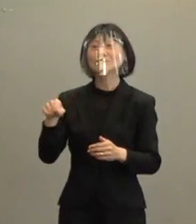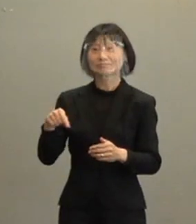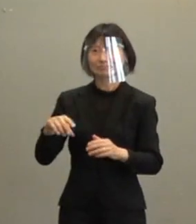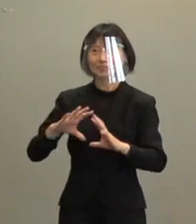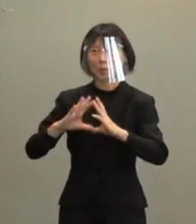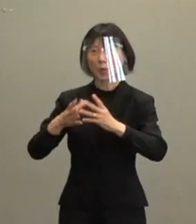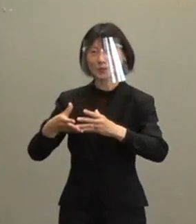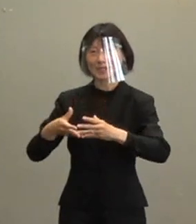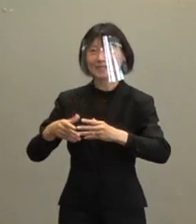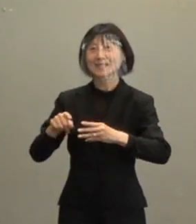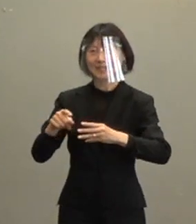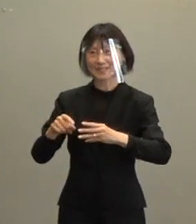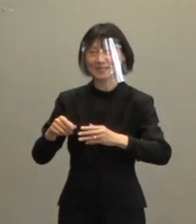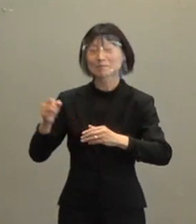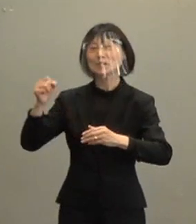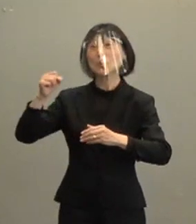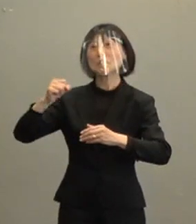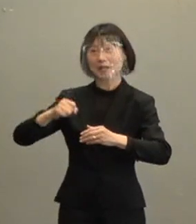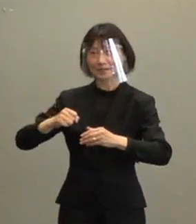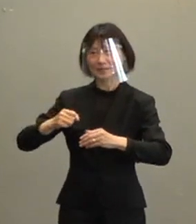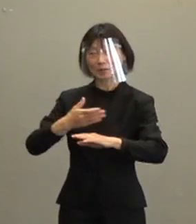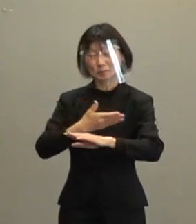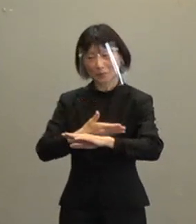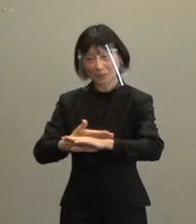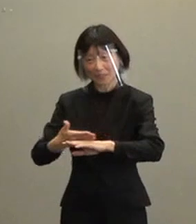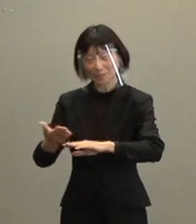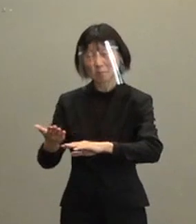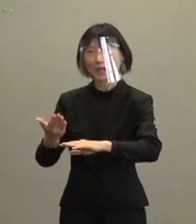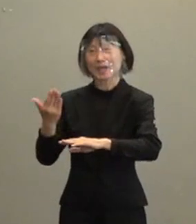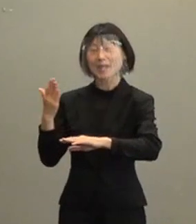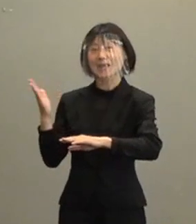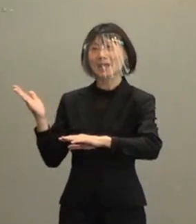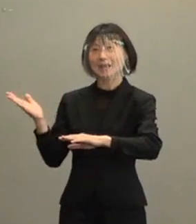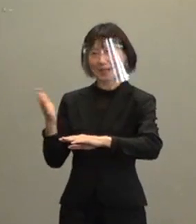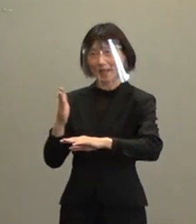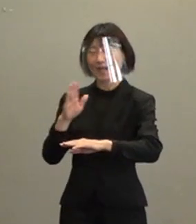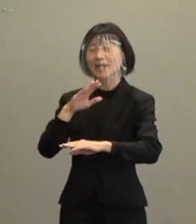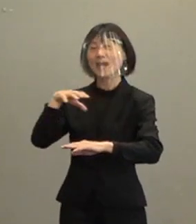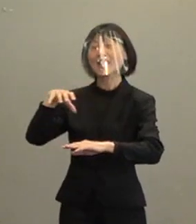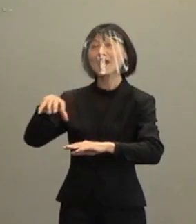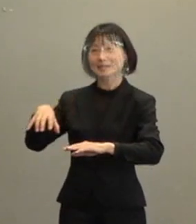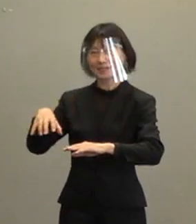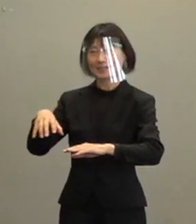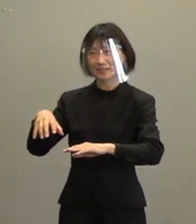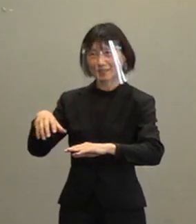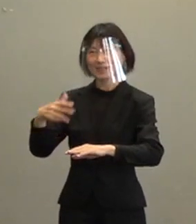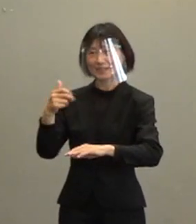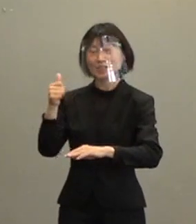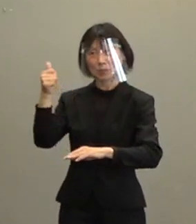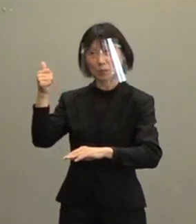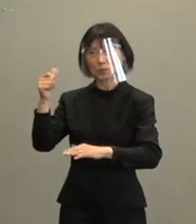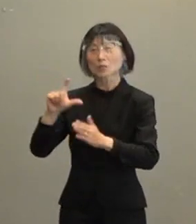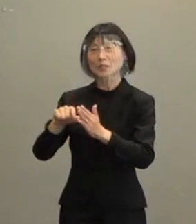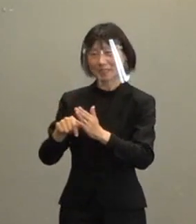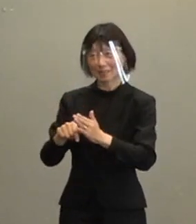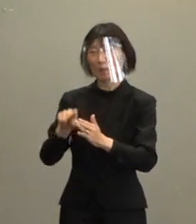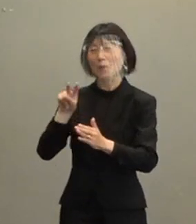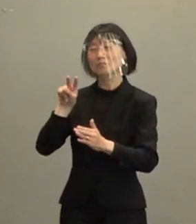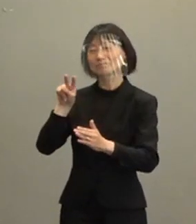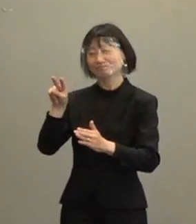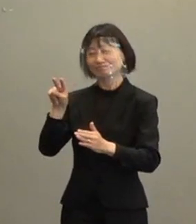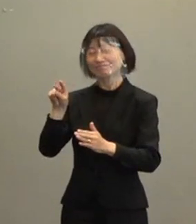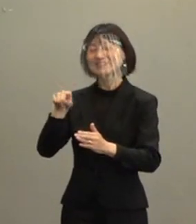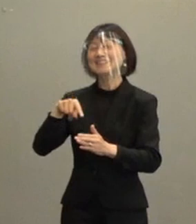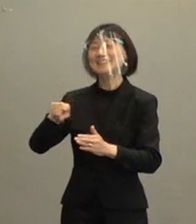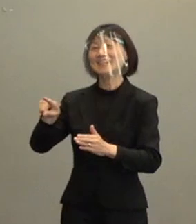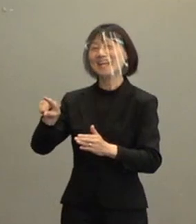認められる、そのプロセスに至る前からですね、現地に、市長時代も見に行かせていただいたりです